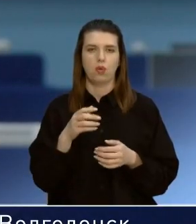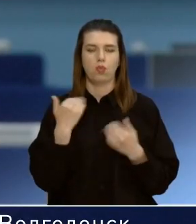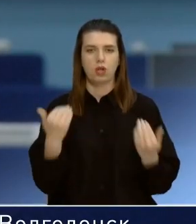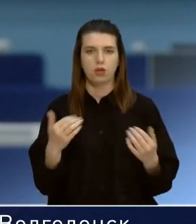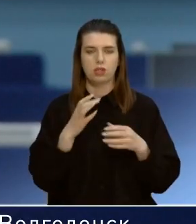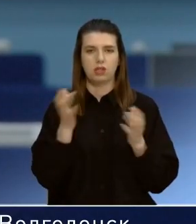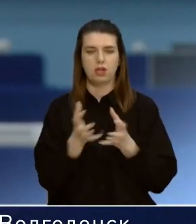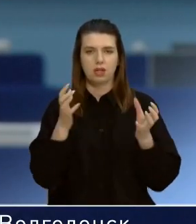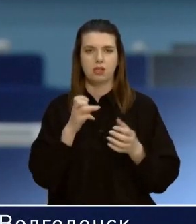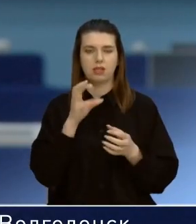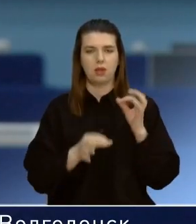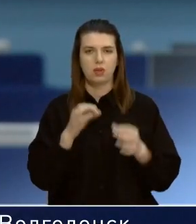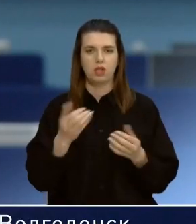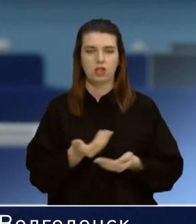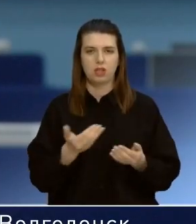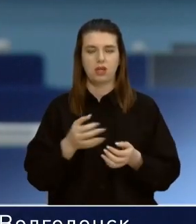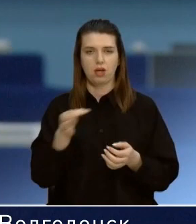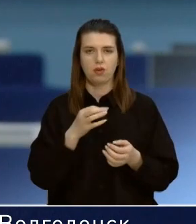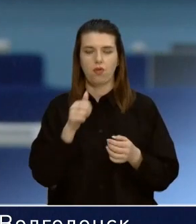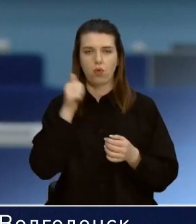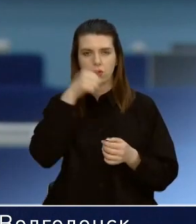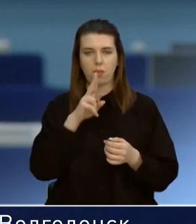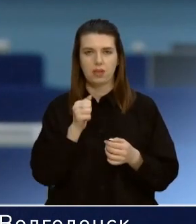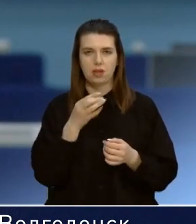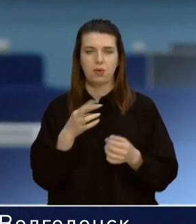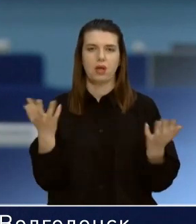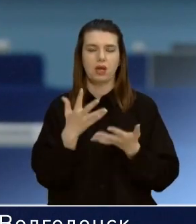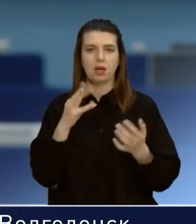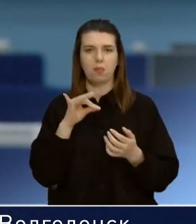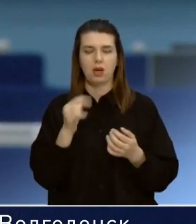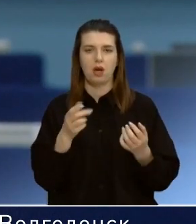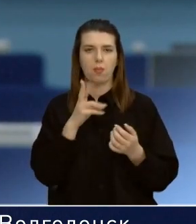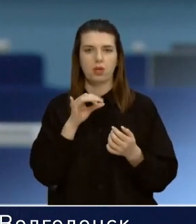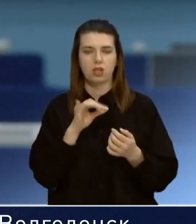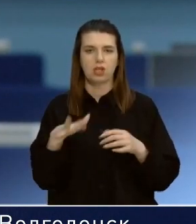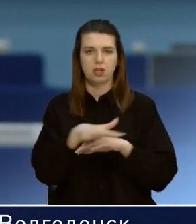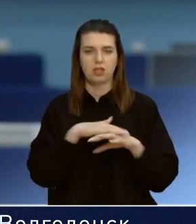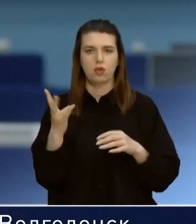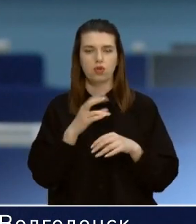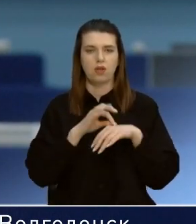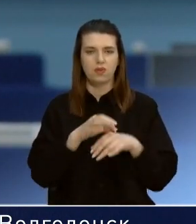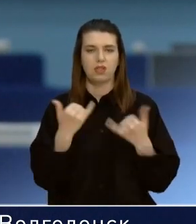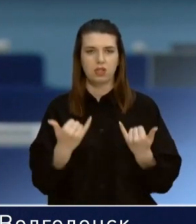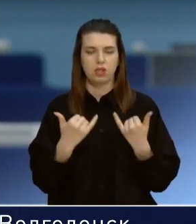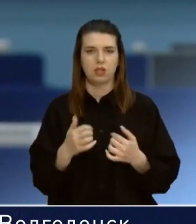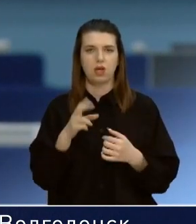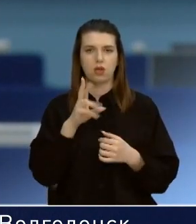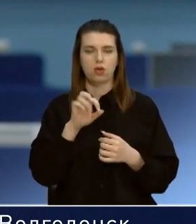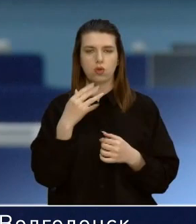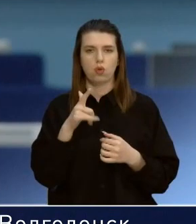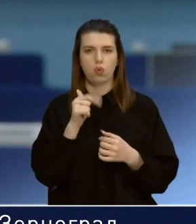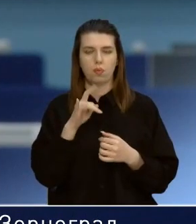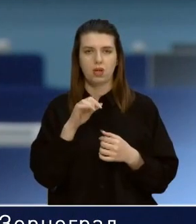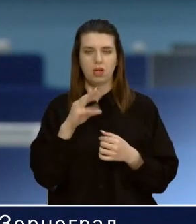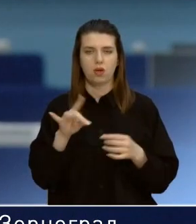Удалось ли сохранить стабильность в жизни региона в год пандемии? И какие меры поддержки населения нужно ввести сейчас? Донской